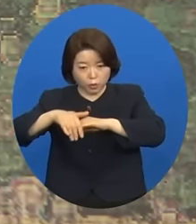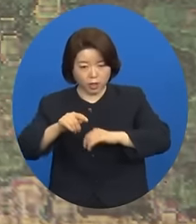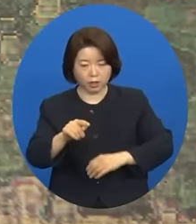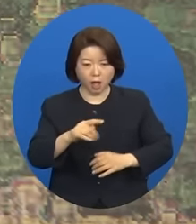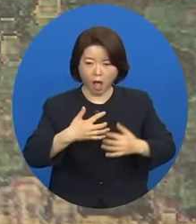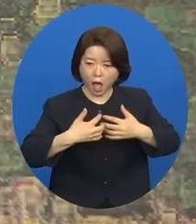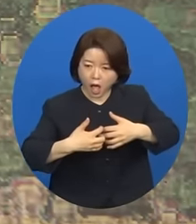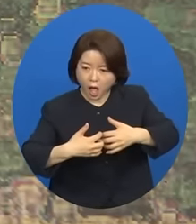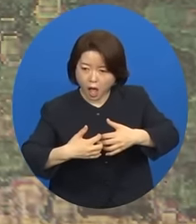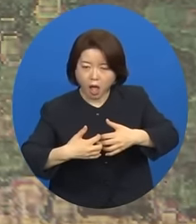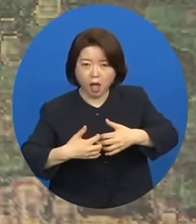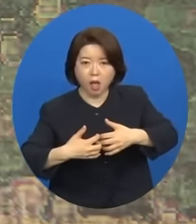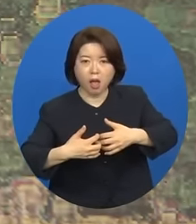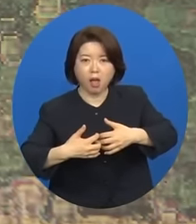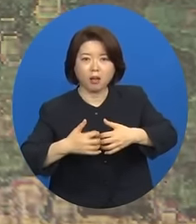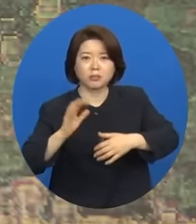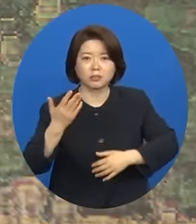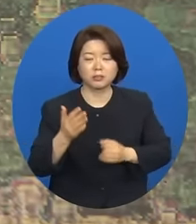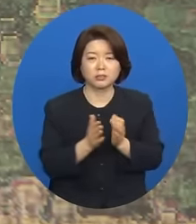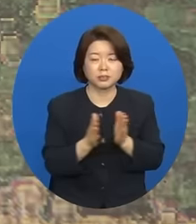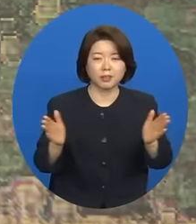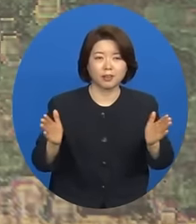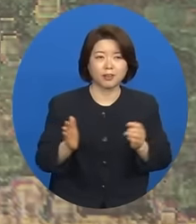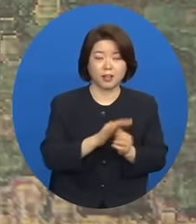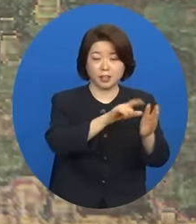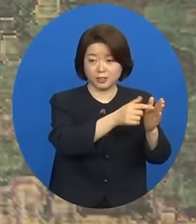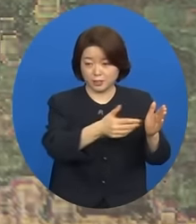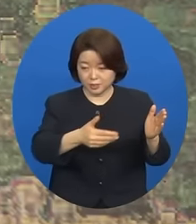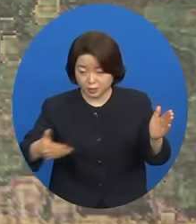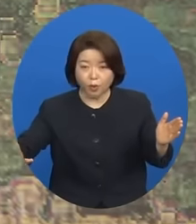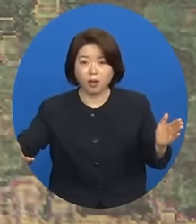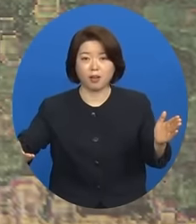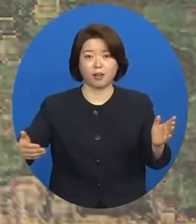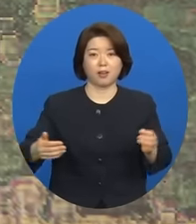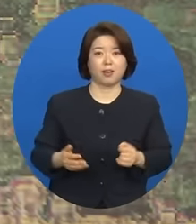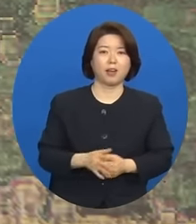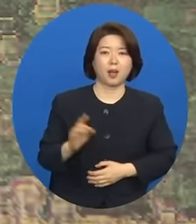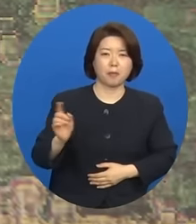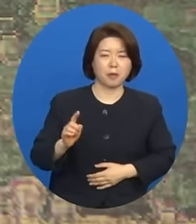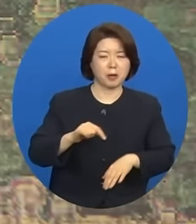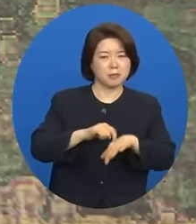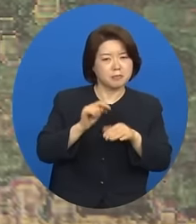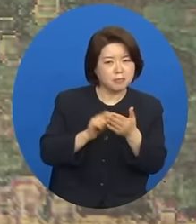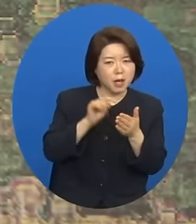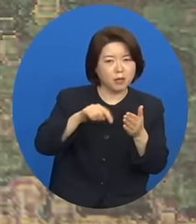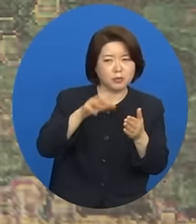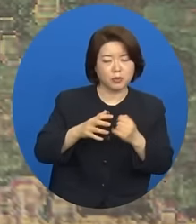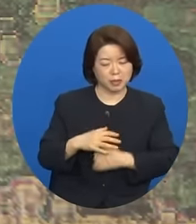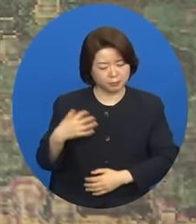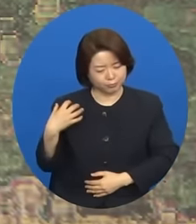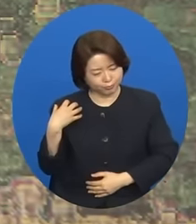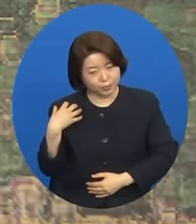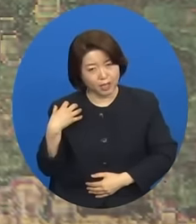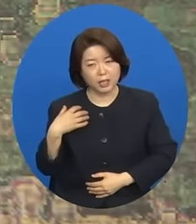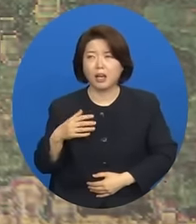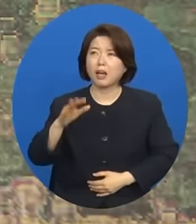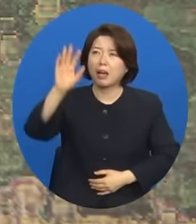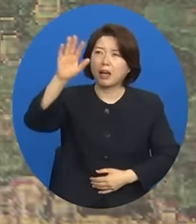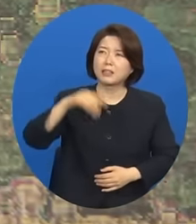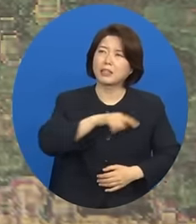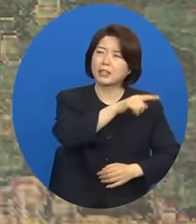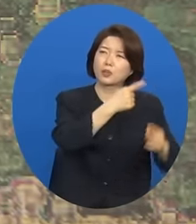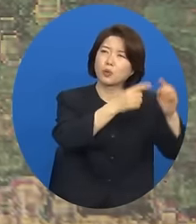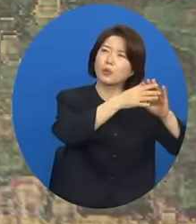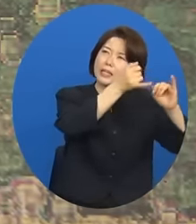시작한 겁니다. 그러면서 이제 시간이 흐르고 흘러가서 계속 마음에는 마음의 부담이 있어요. 내가 하나님